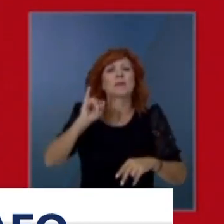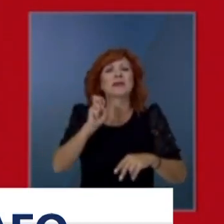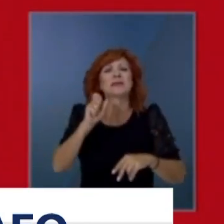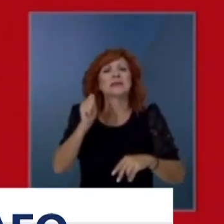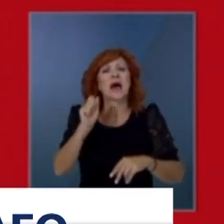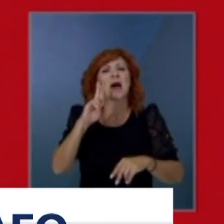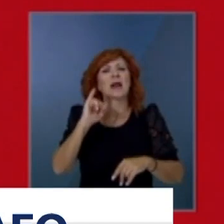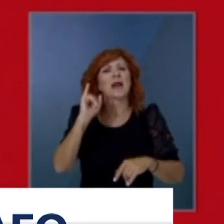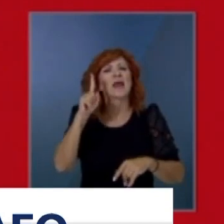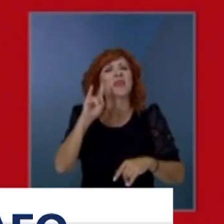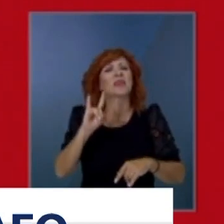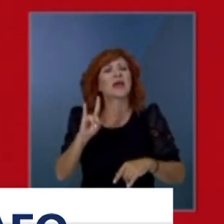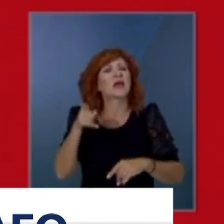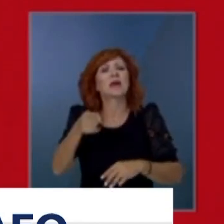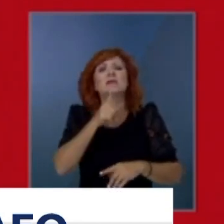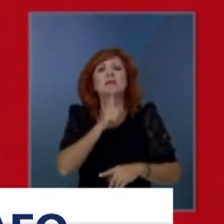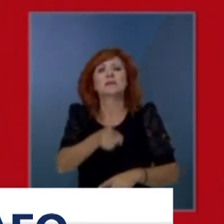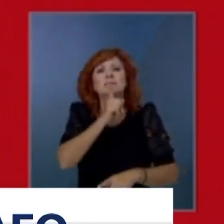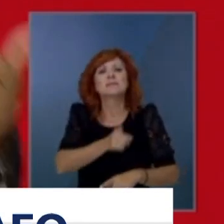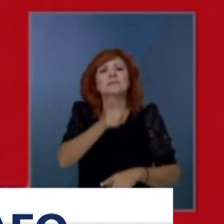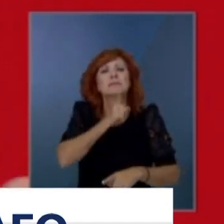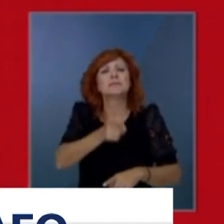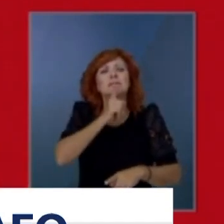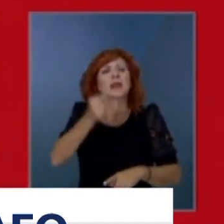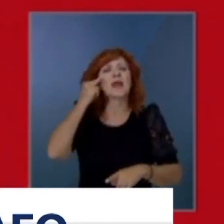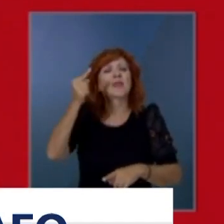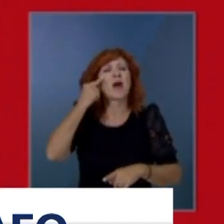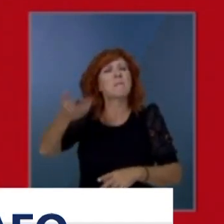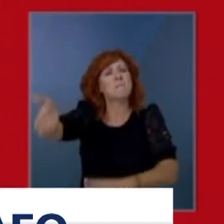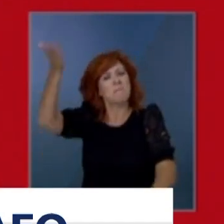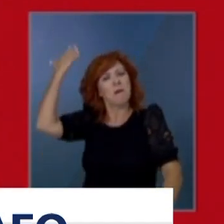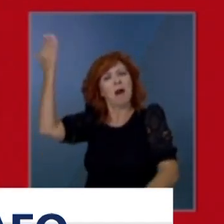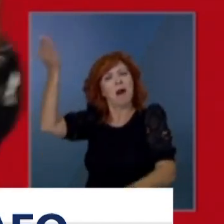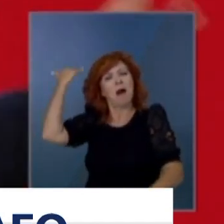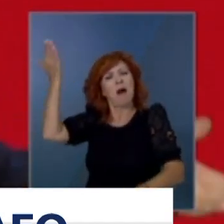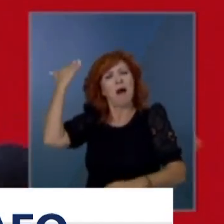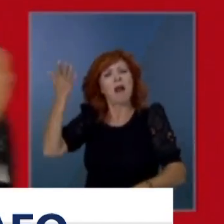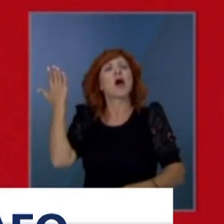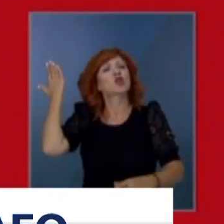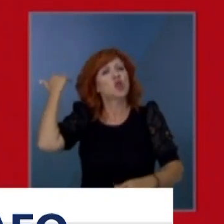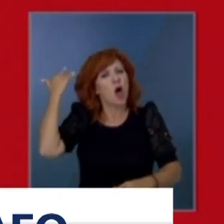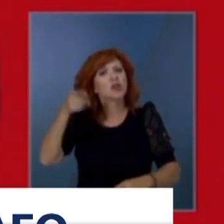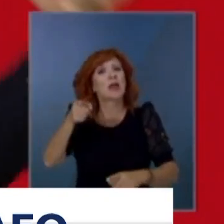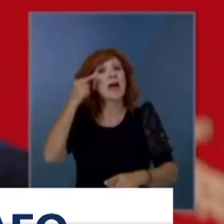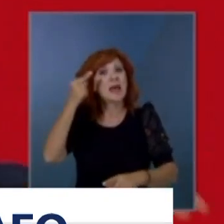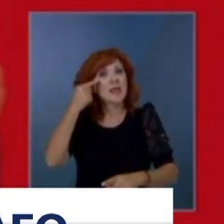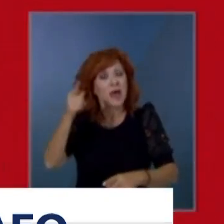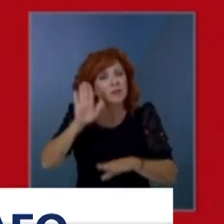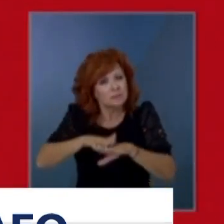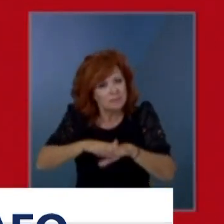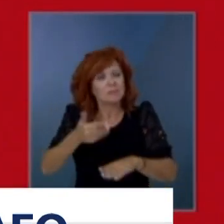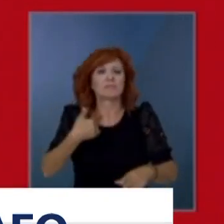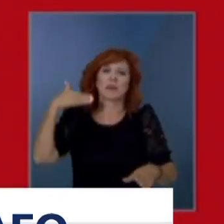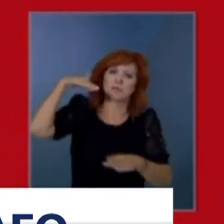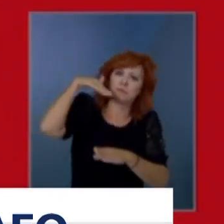επαναλαμβάνει μονότονα τις απαρχαιωμένες τους απόψεις που βύθισαν τη χώρα στην ύφεση και στη λιτότητα και στη χρεοκοπία